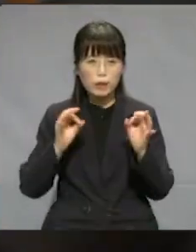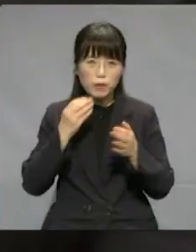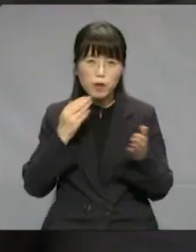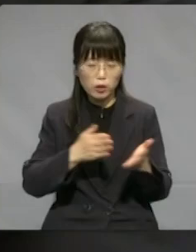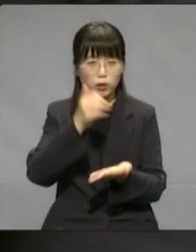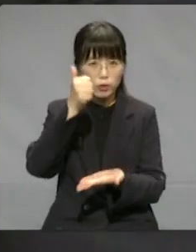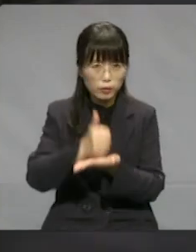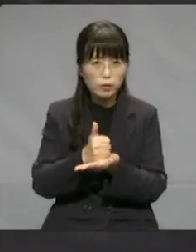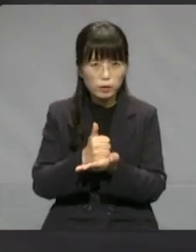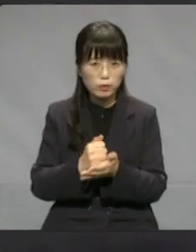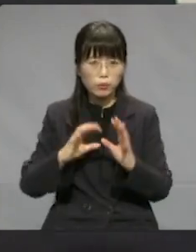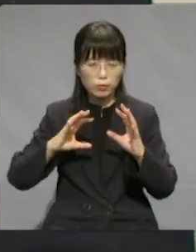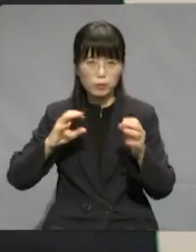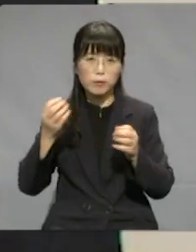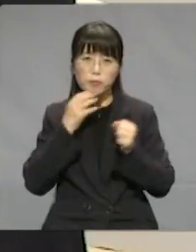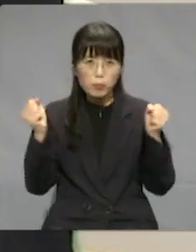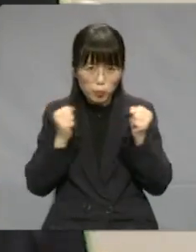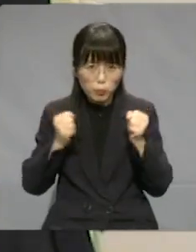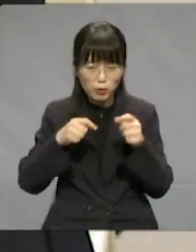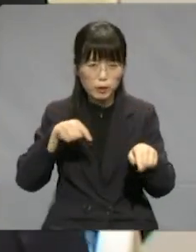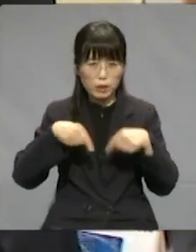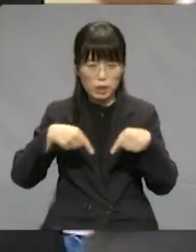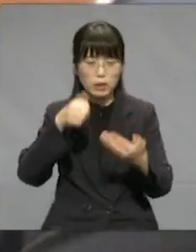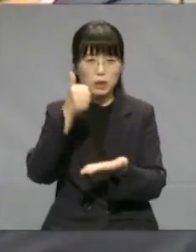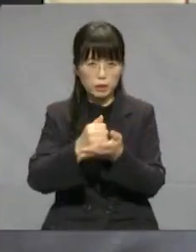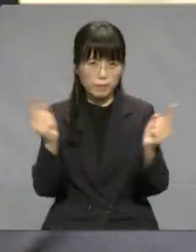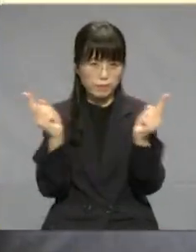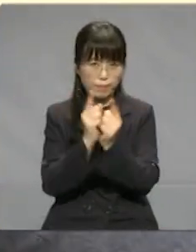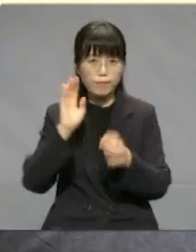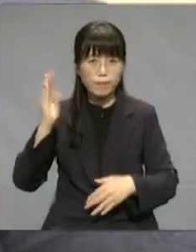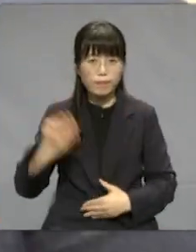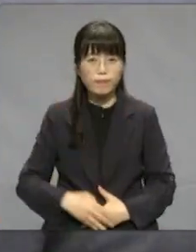김동연 경기도지사가 경기 북부 자치단체장들을 만났습니다.